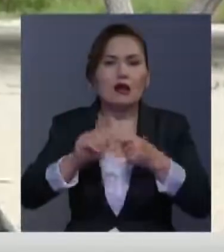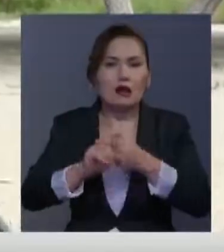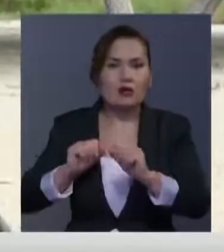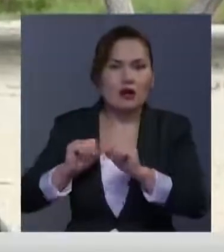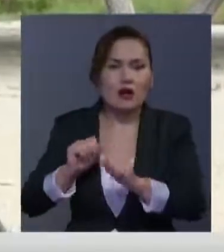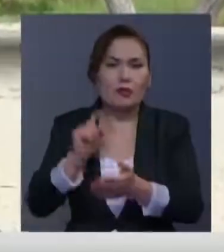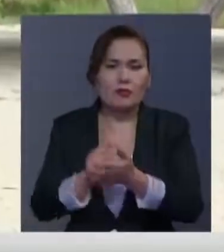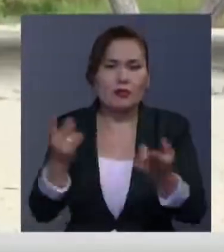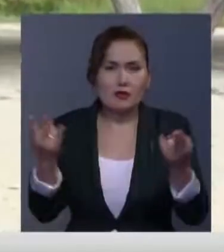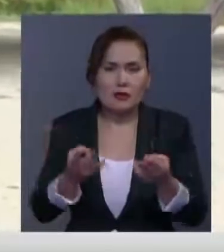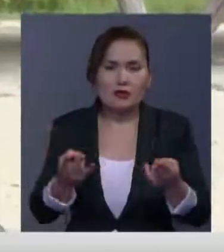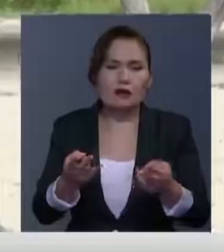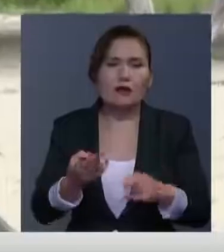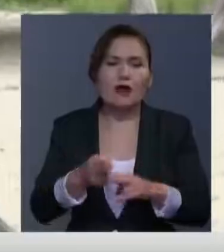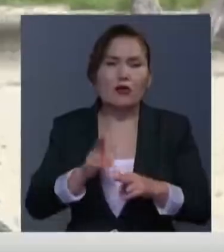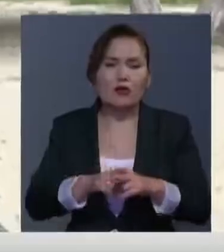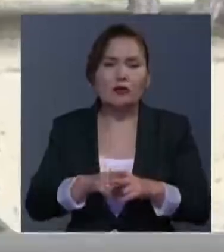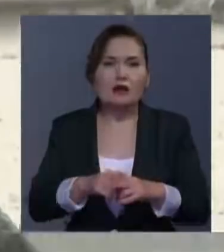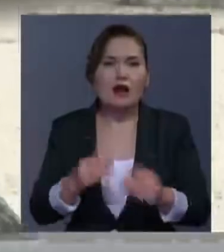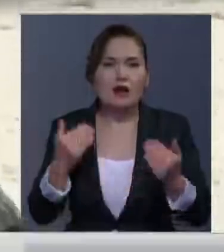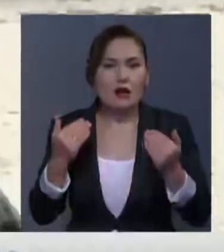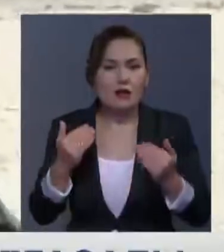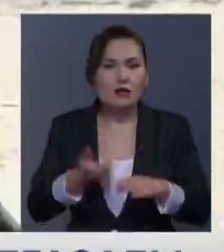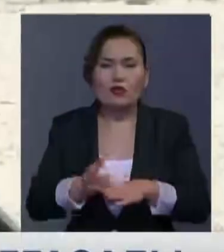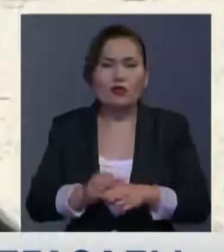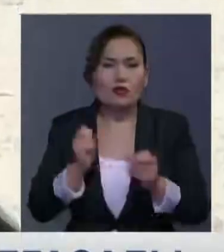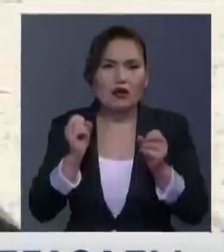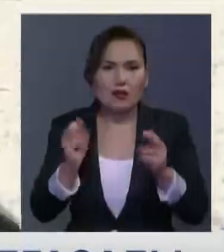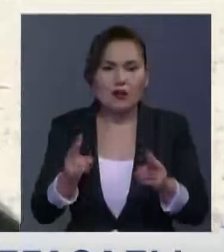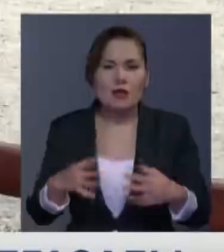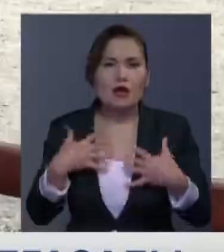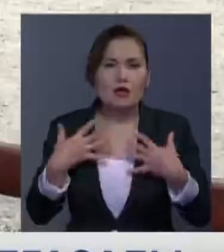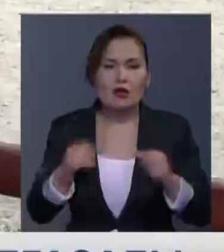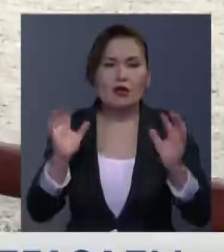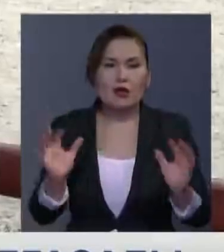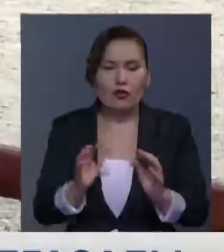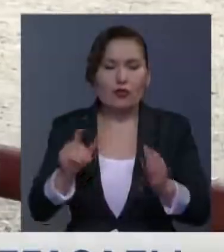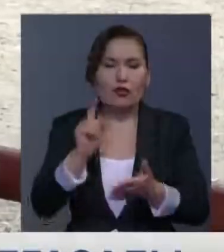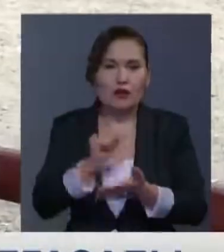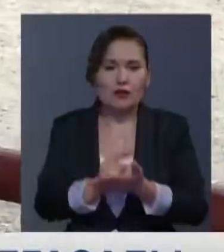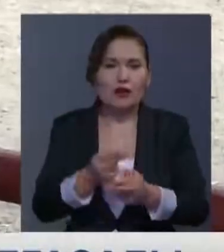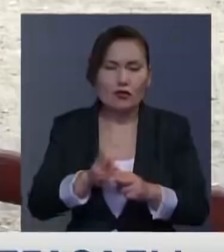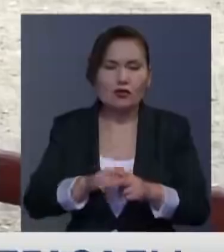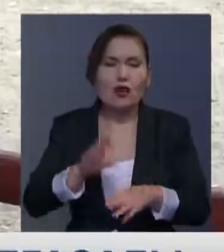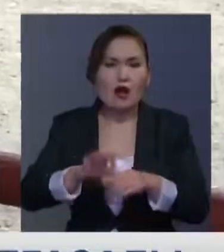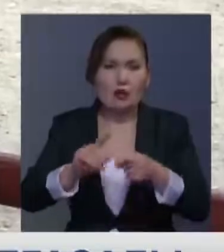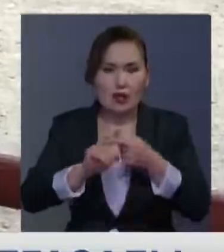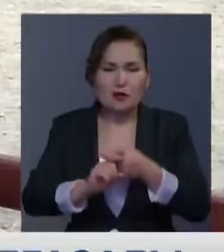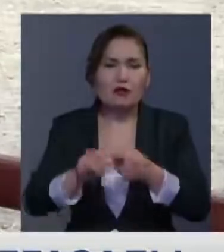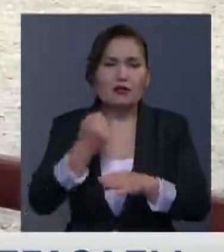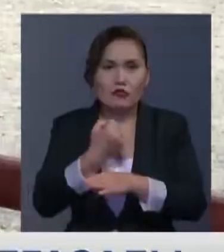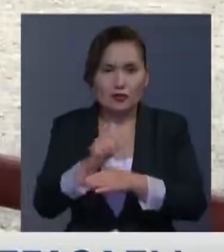Бұл жағдай дұрыс енді. Қазір сақтау керек, Құдай берсе бәрі орнына